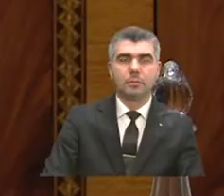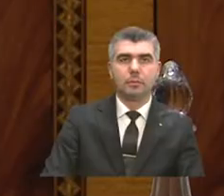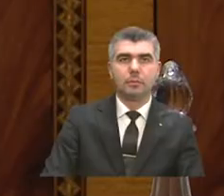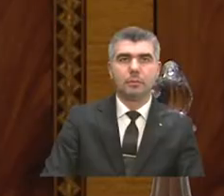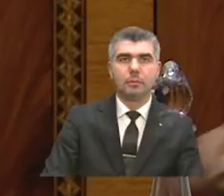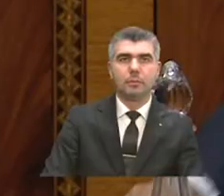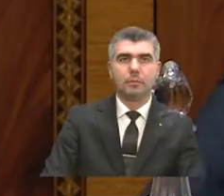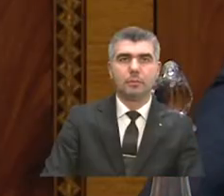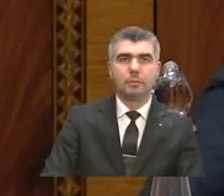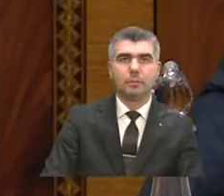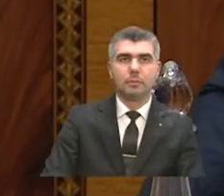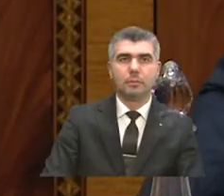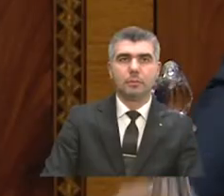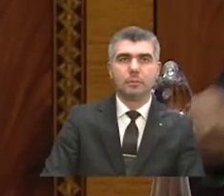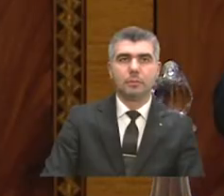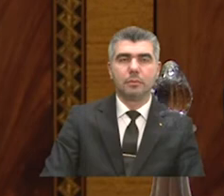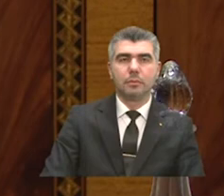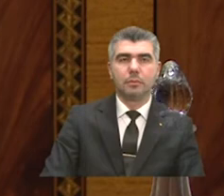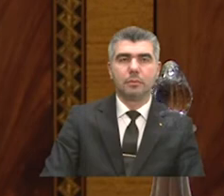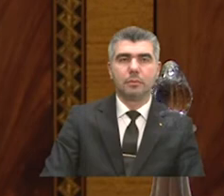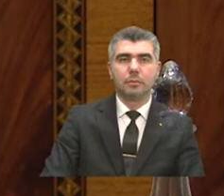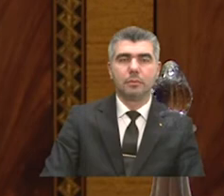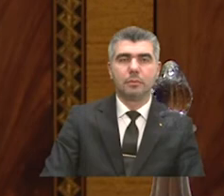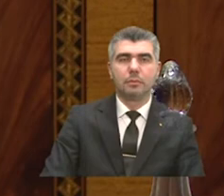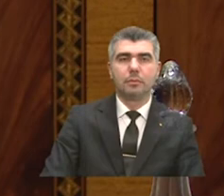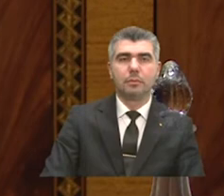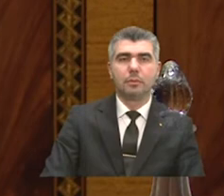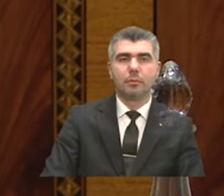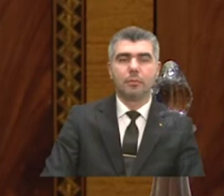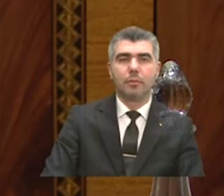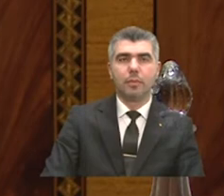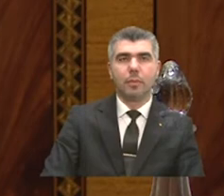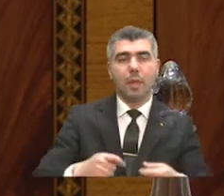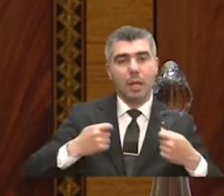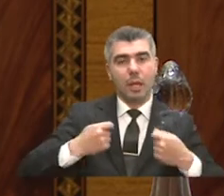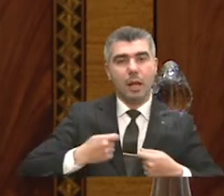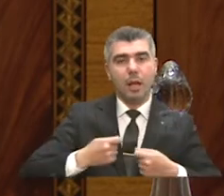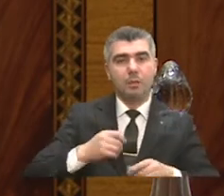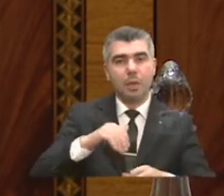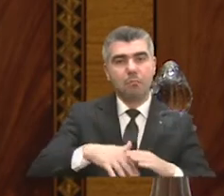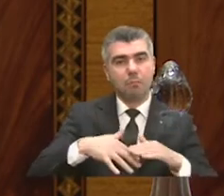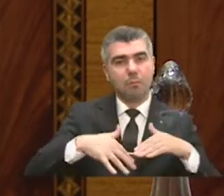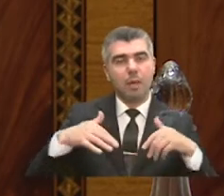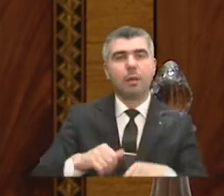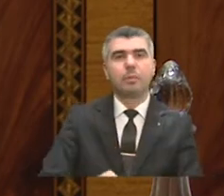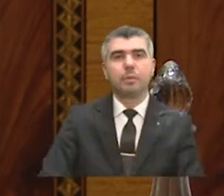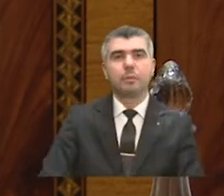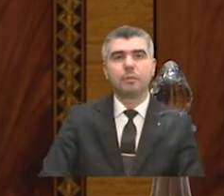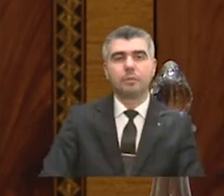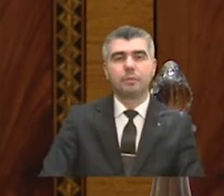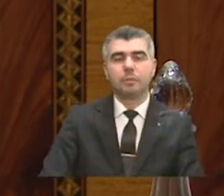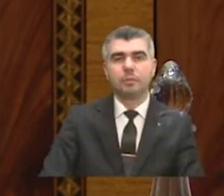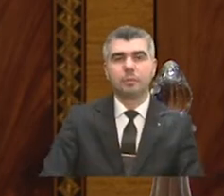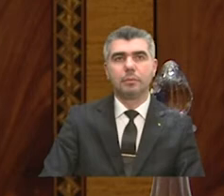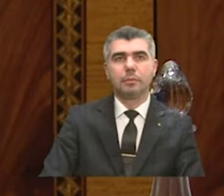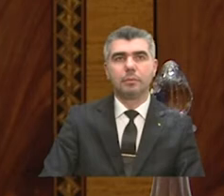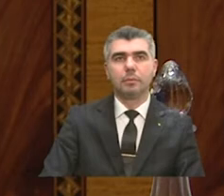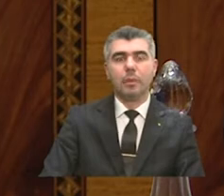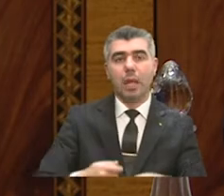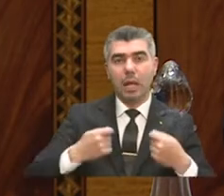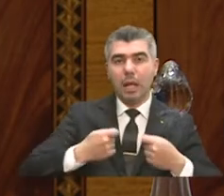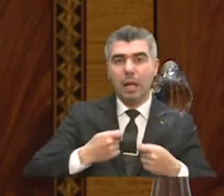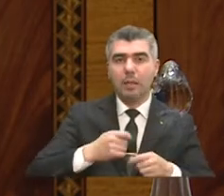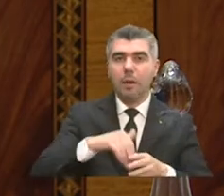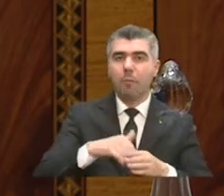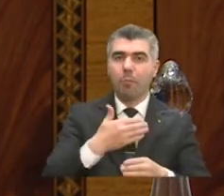Say the Raïs. Monsieur le Président de la Chambre des